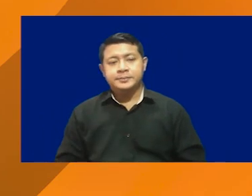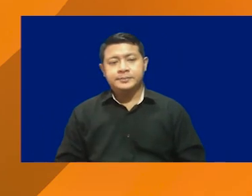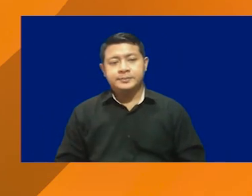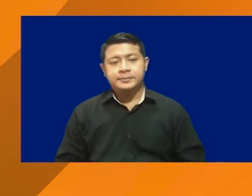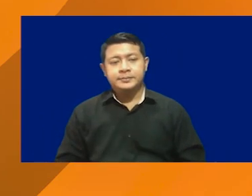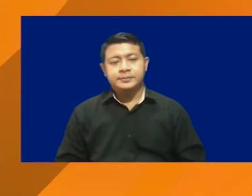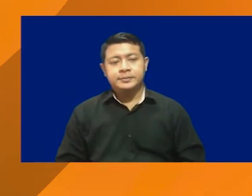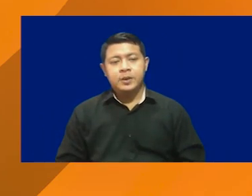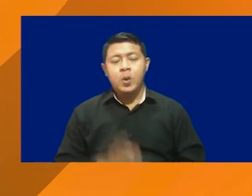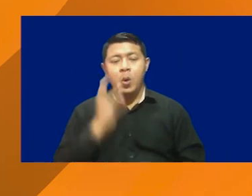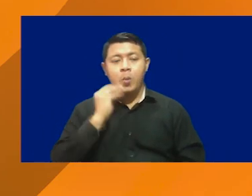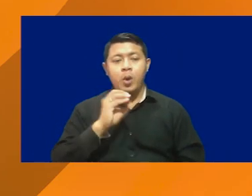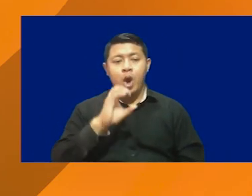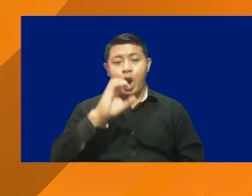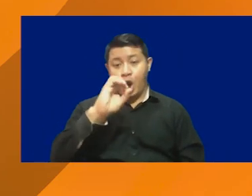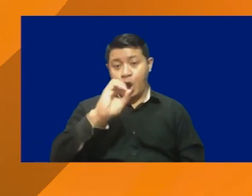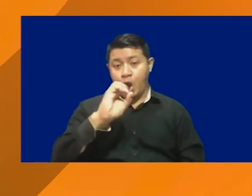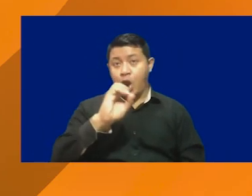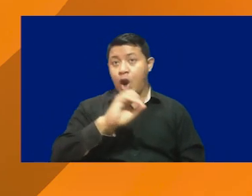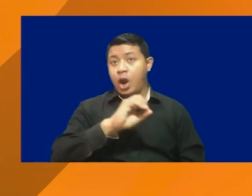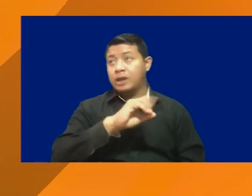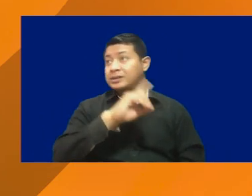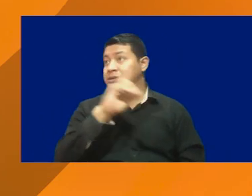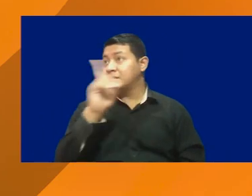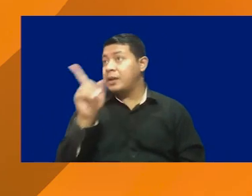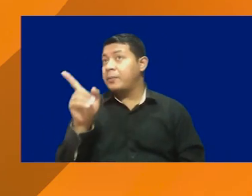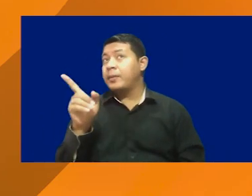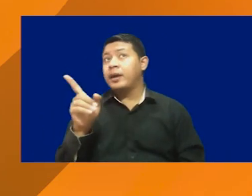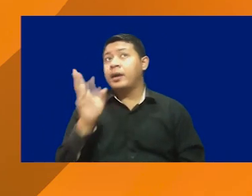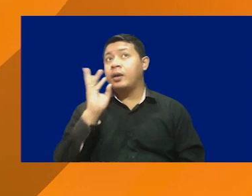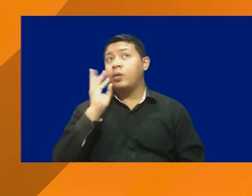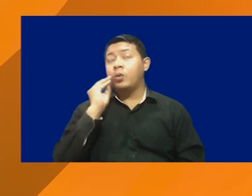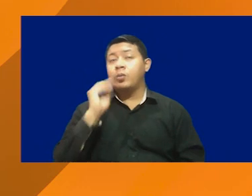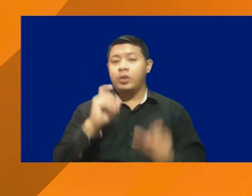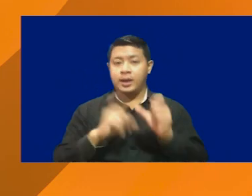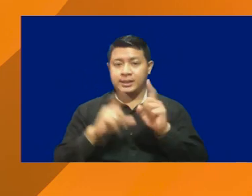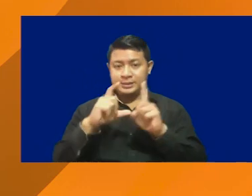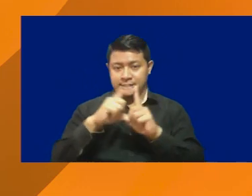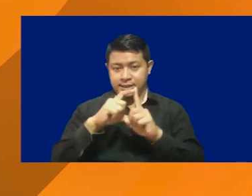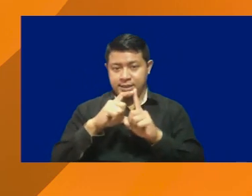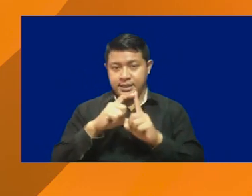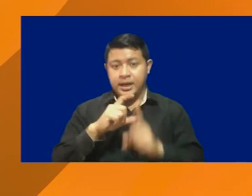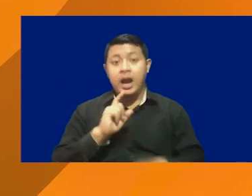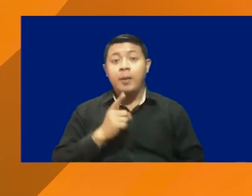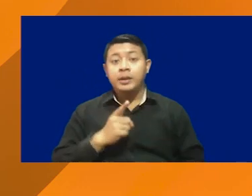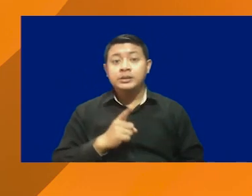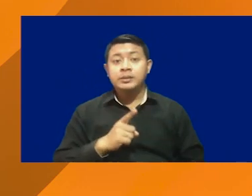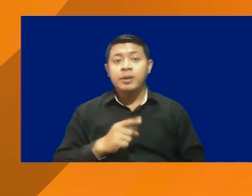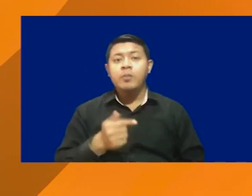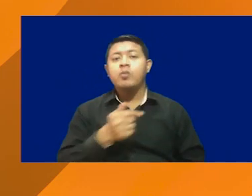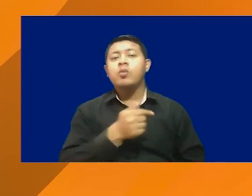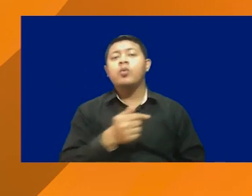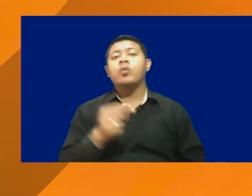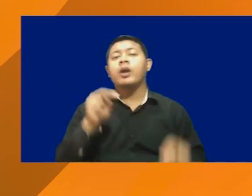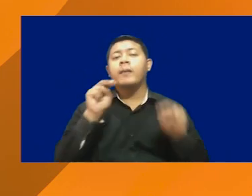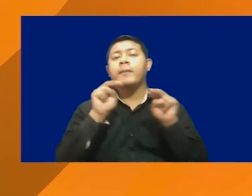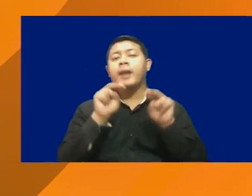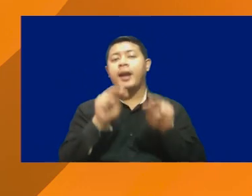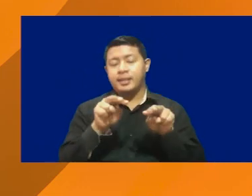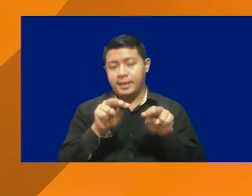Yang disebut anak ini mungkin saya mengatakan 0 sampai SD ya, usia SD ya. Sebabnya